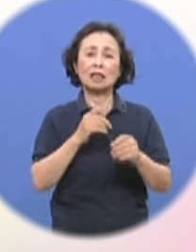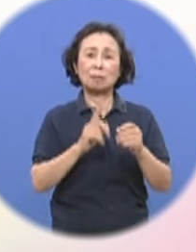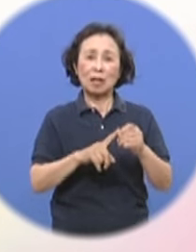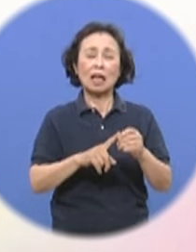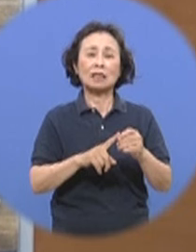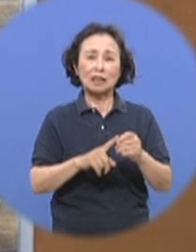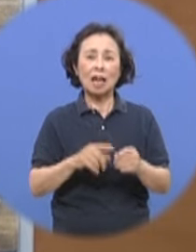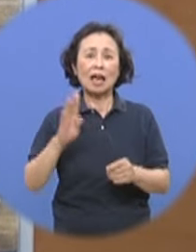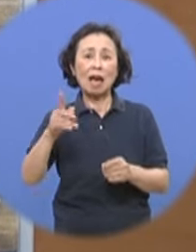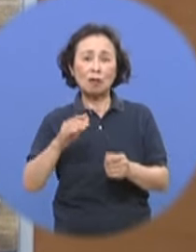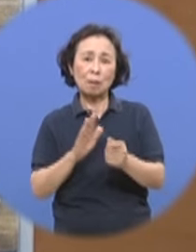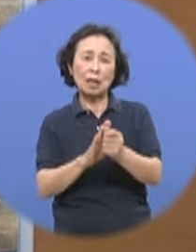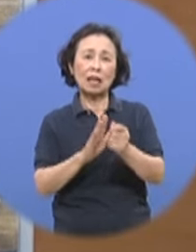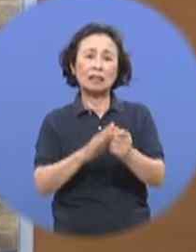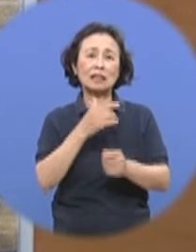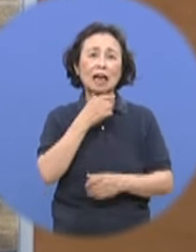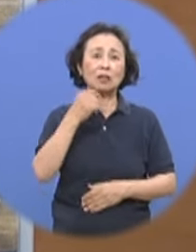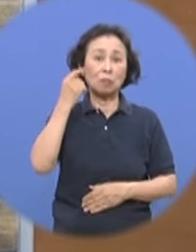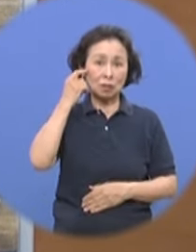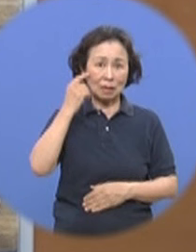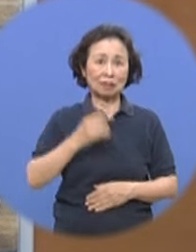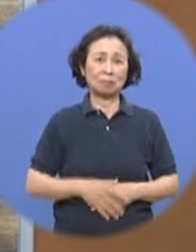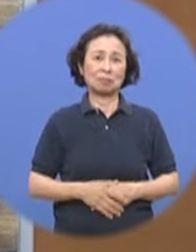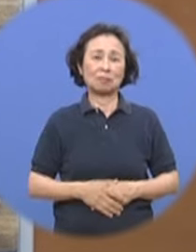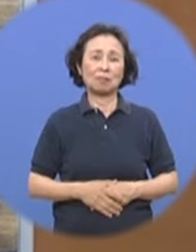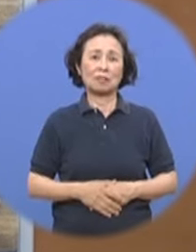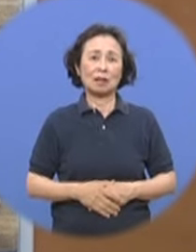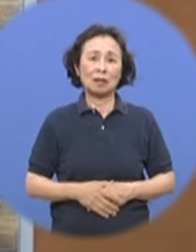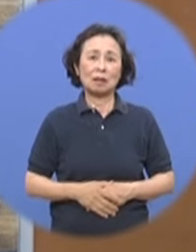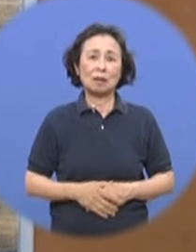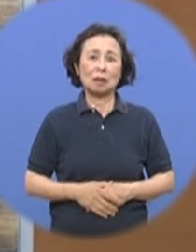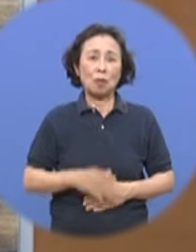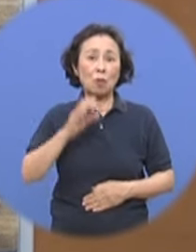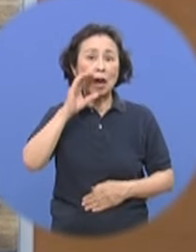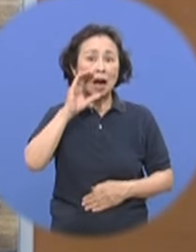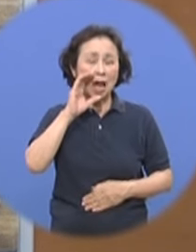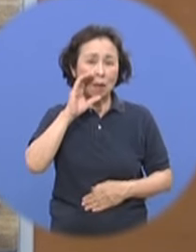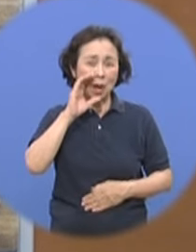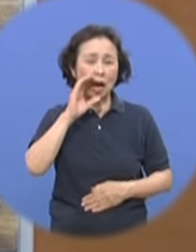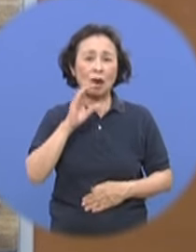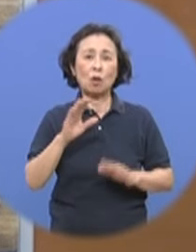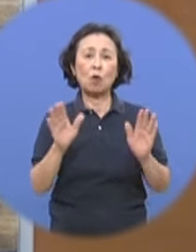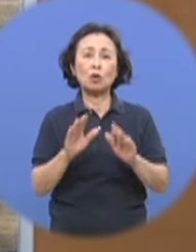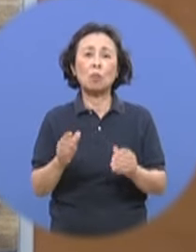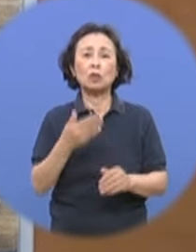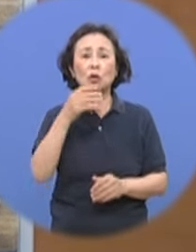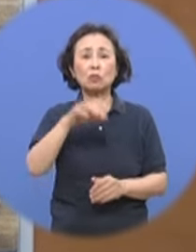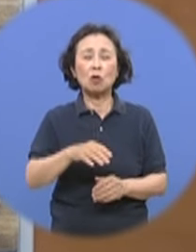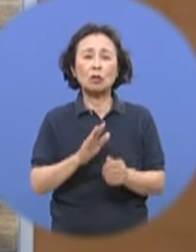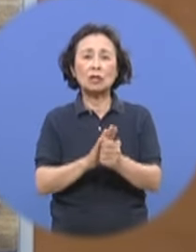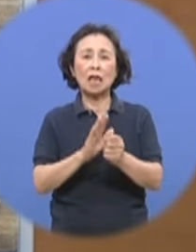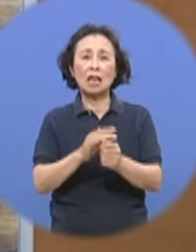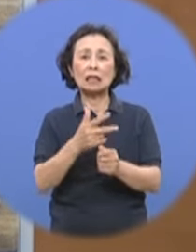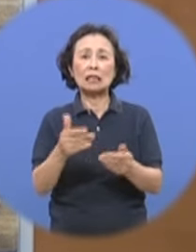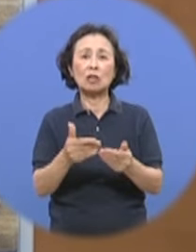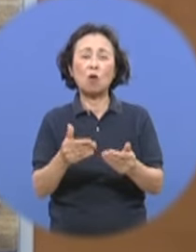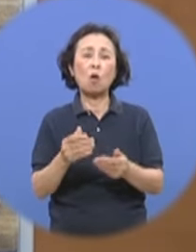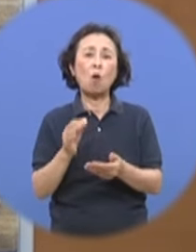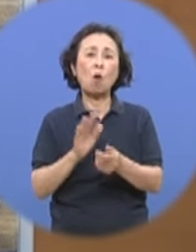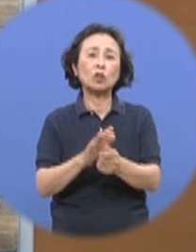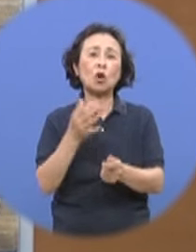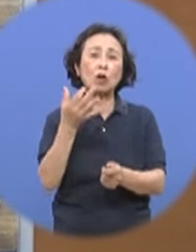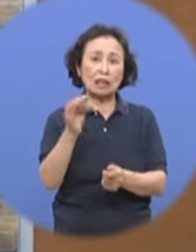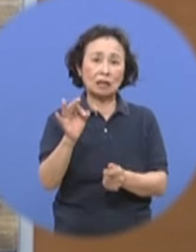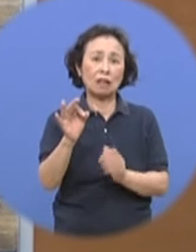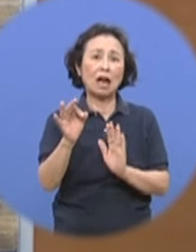と思っております。和歌山子ども食堂支援事業補助金という補助金がございましてこちらの方で子ども食堂の